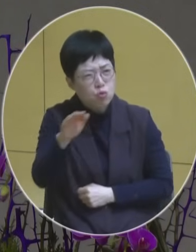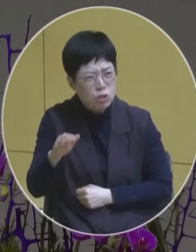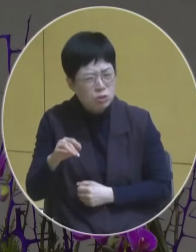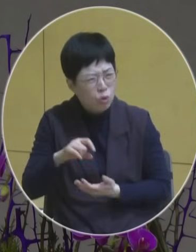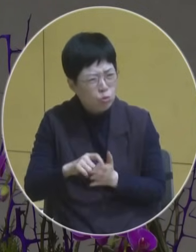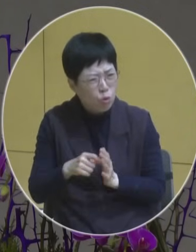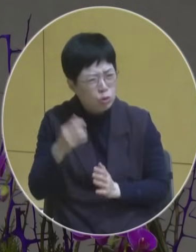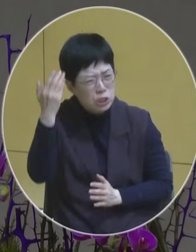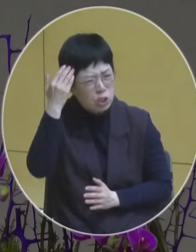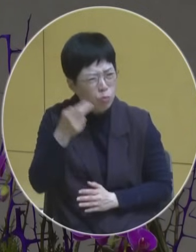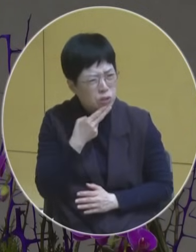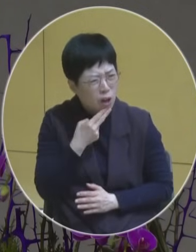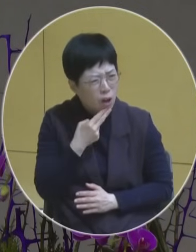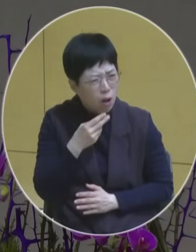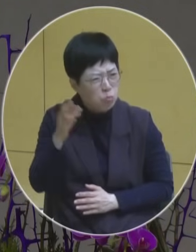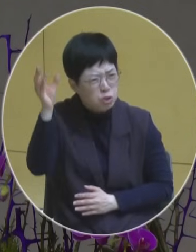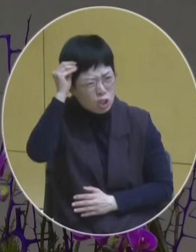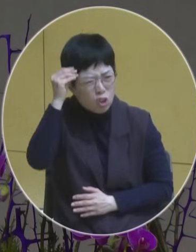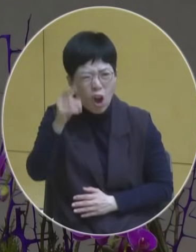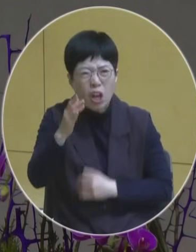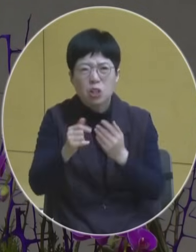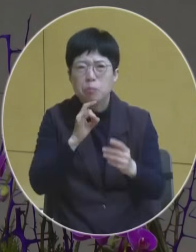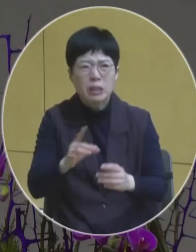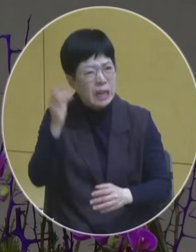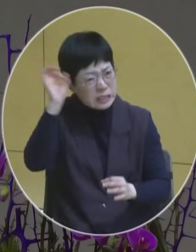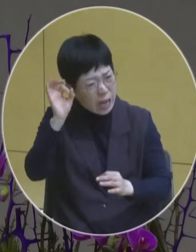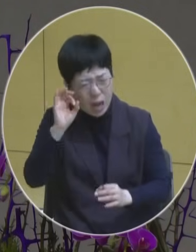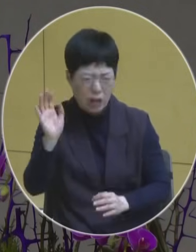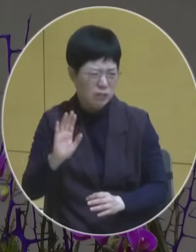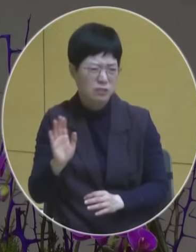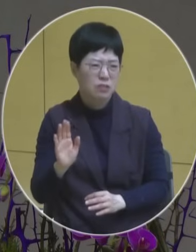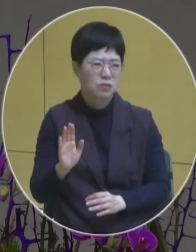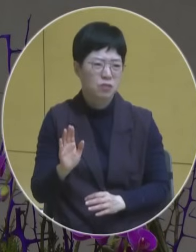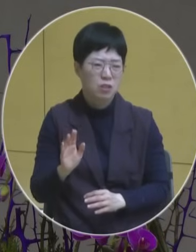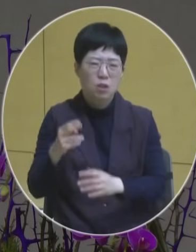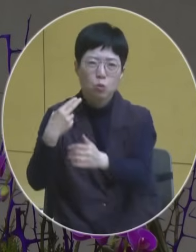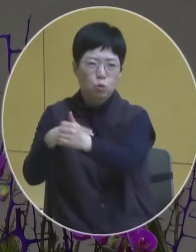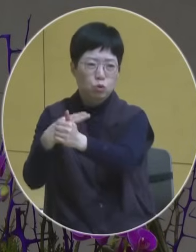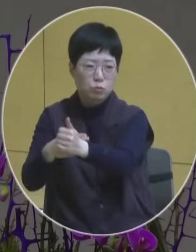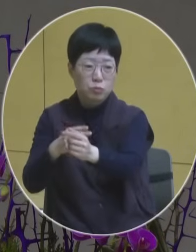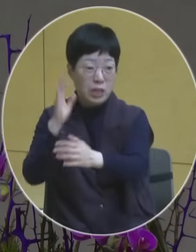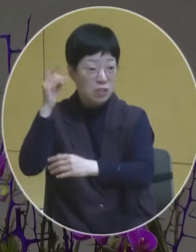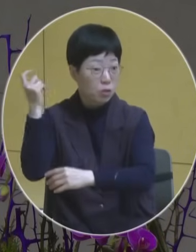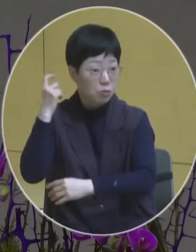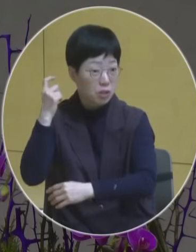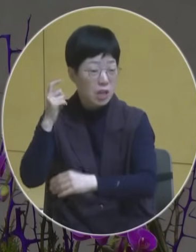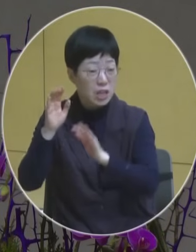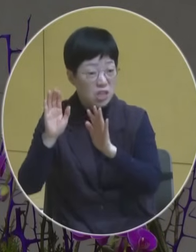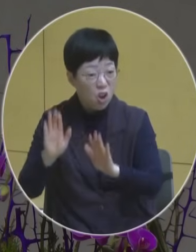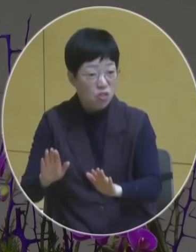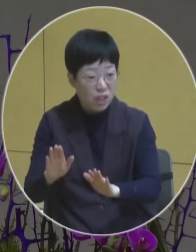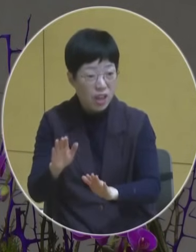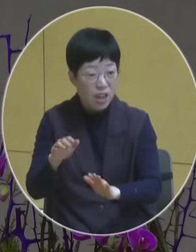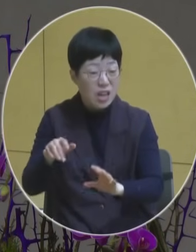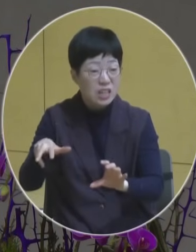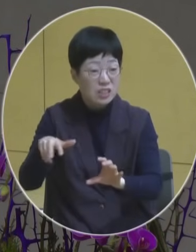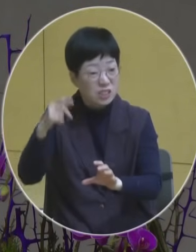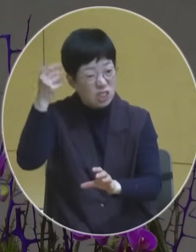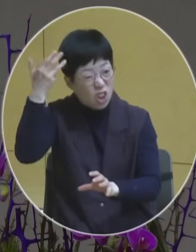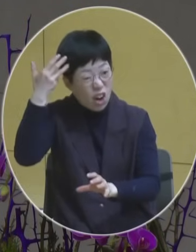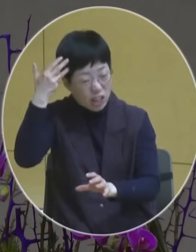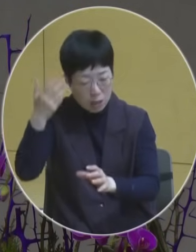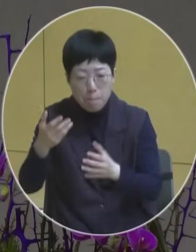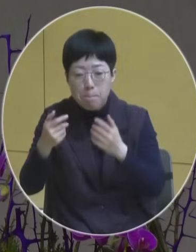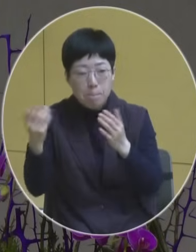지식이 없었을까요? 저는 뭐 대학 때 철학을 전공했습니다만은 그때 교수님으로부터 들은 얘기가 현대 철학이 아무리 발달했다